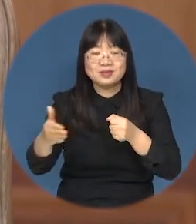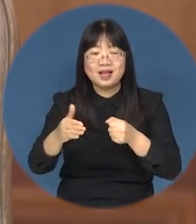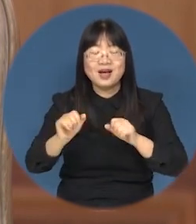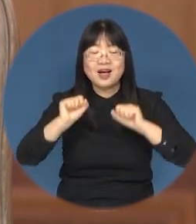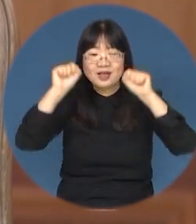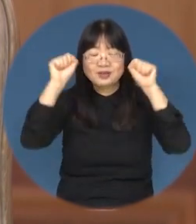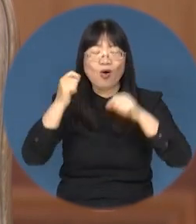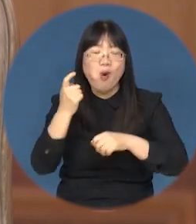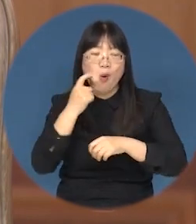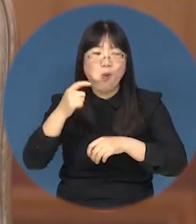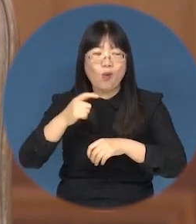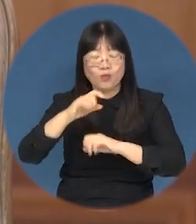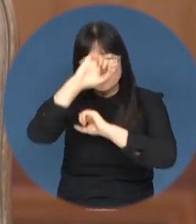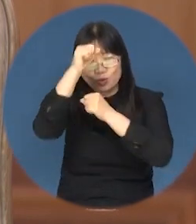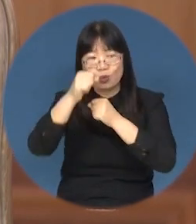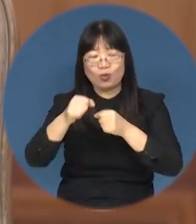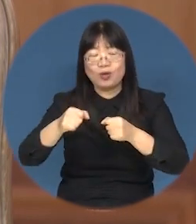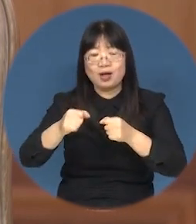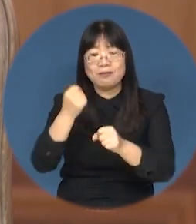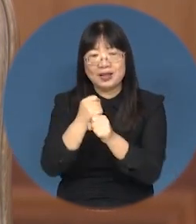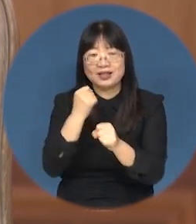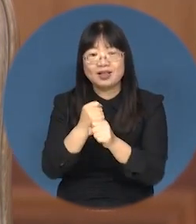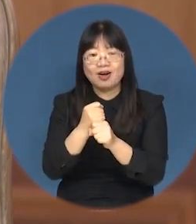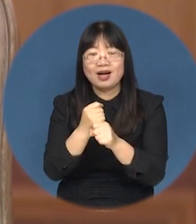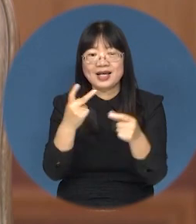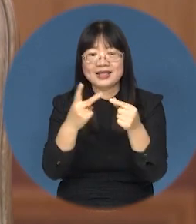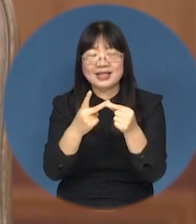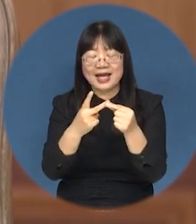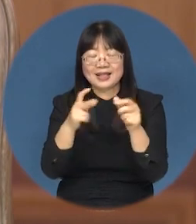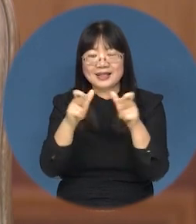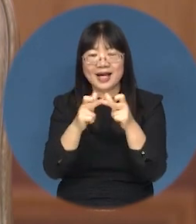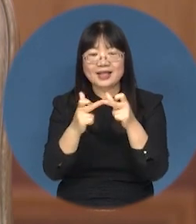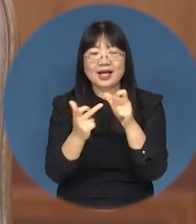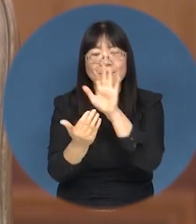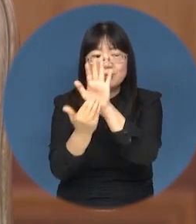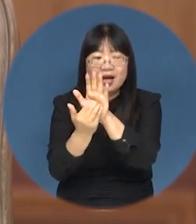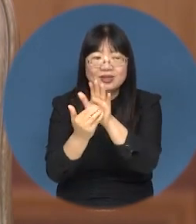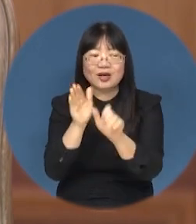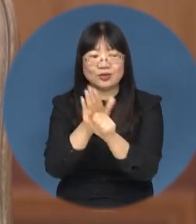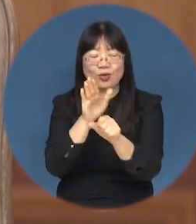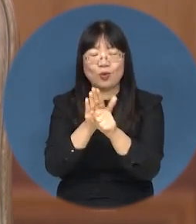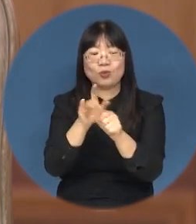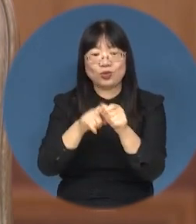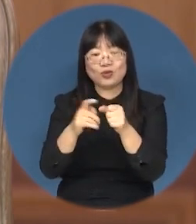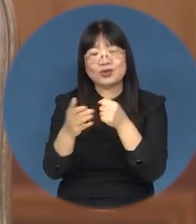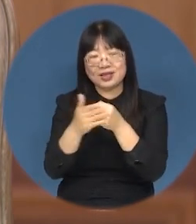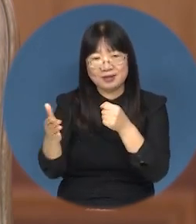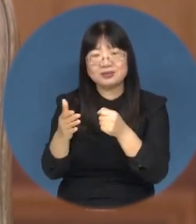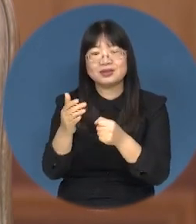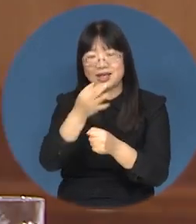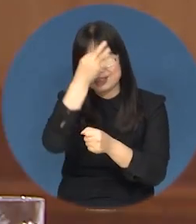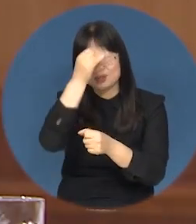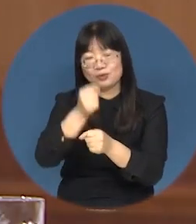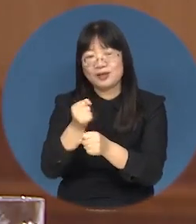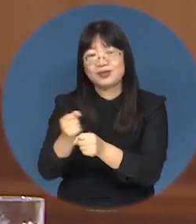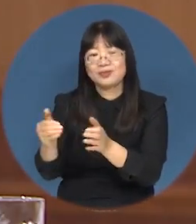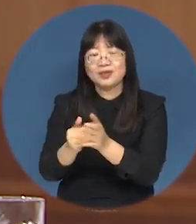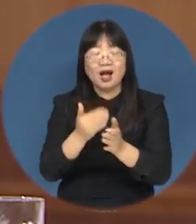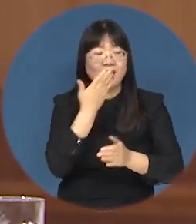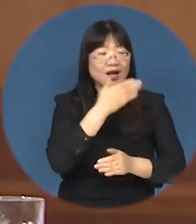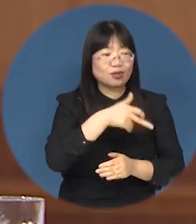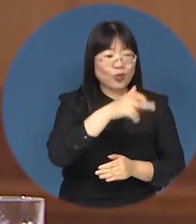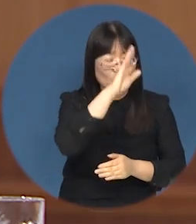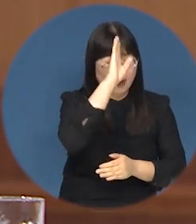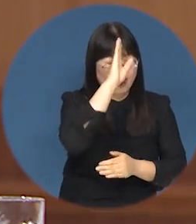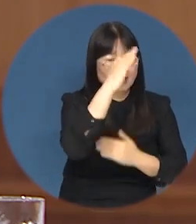스포츠 의족이 개발돼서 또 제2의 어떤 장애를 발생시키는데 조금이라도 도움이 되고자 해서 스포츠 의족을 개발한 겁니다. 당뇨로